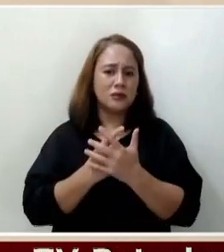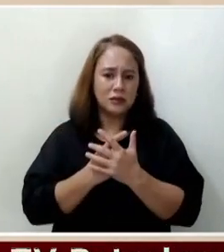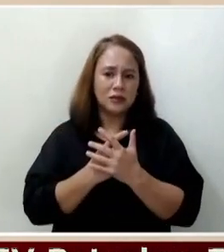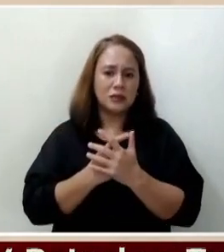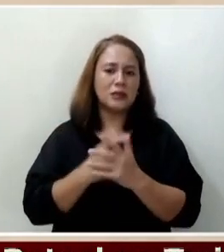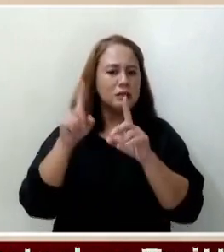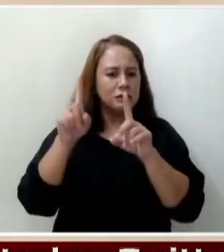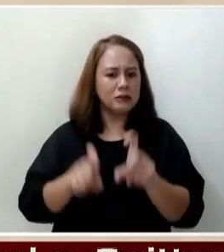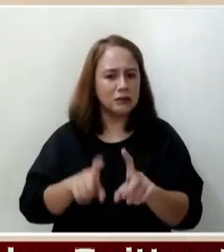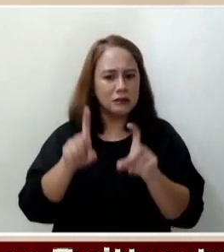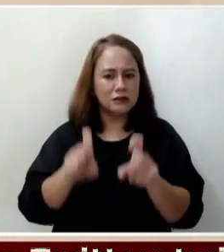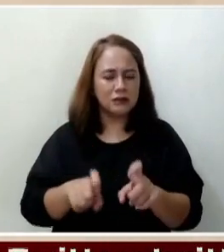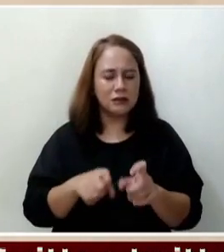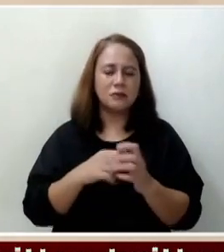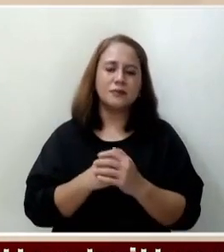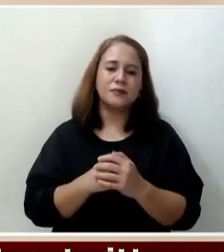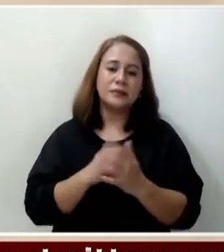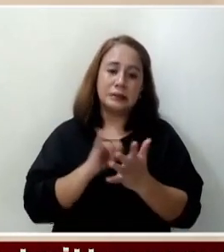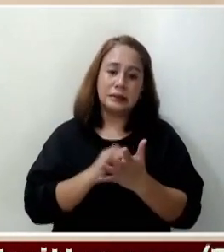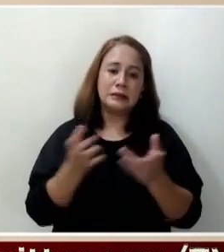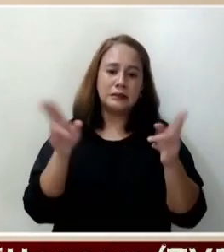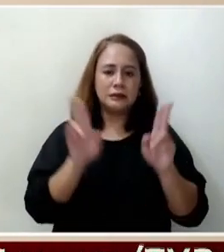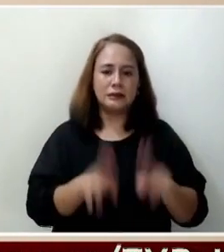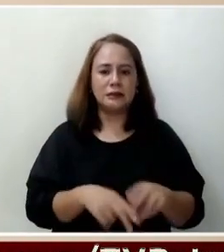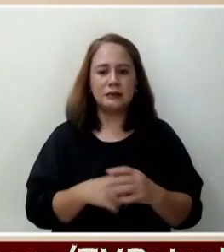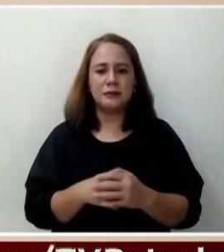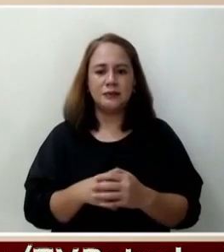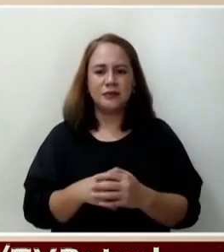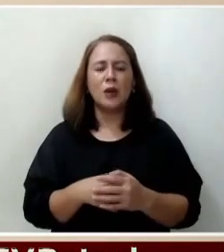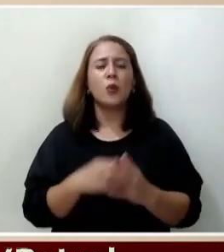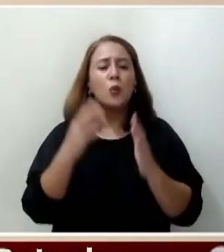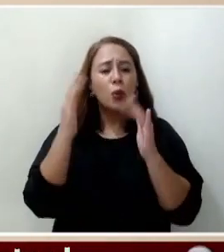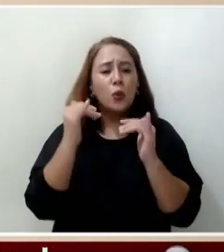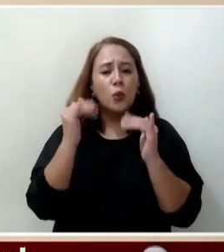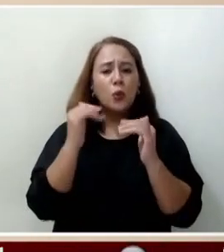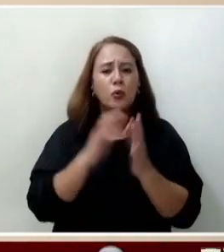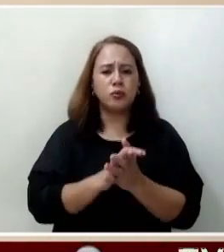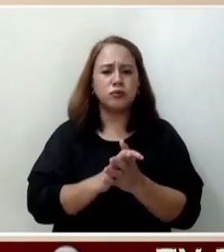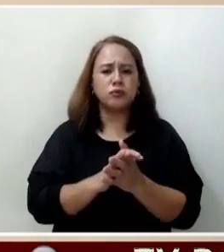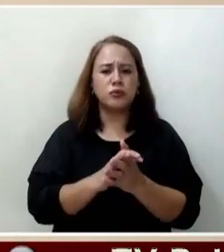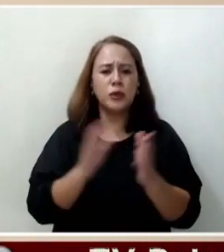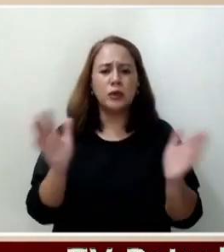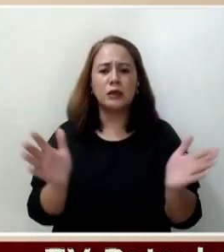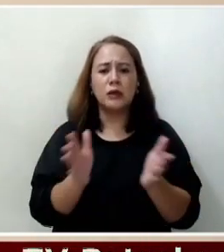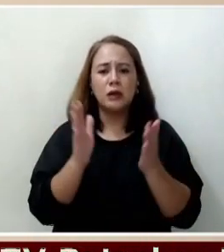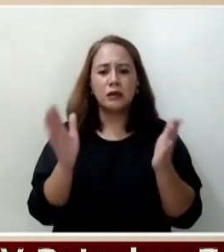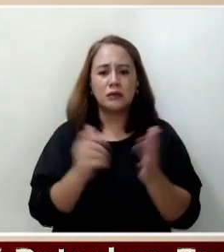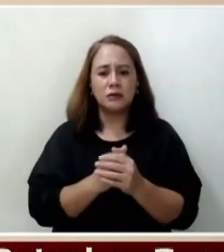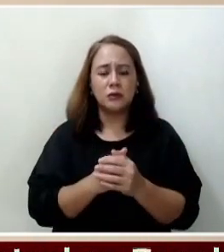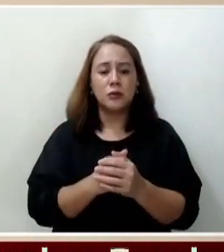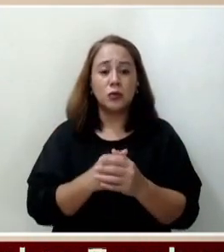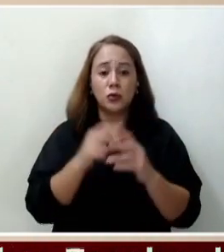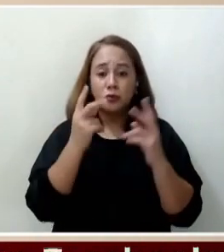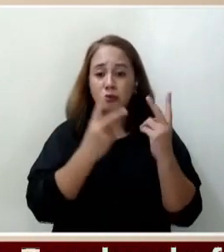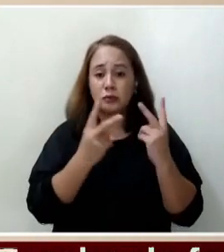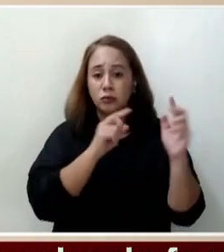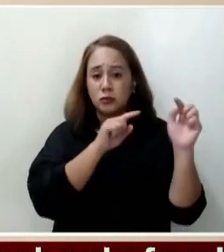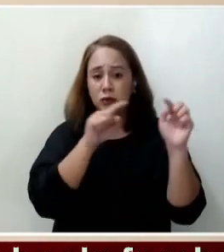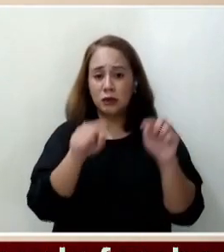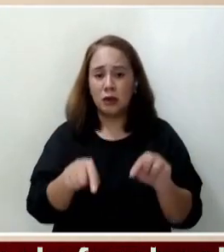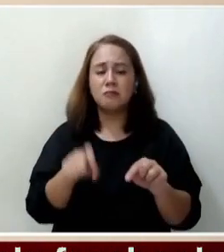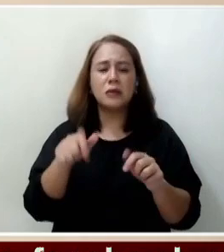iti-test sila. So, yun siya. So, sana naman, no, we really encourage sa World Tourist coming here that they have to